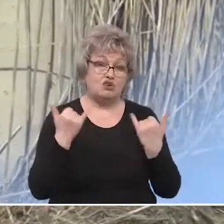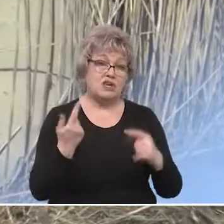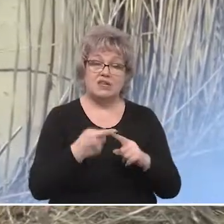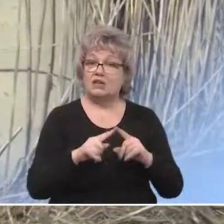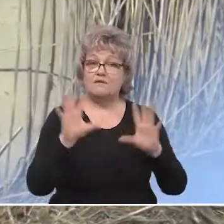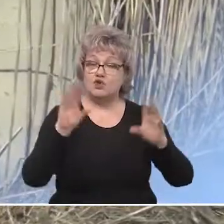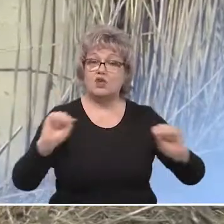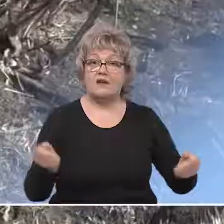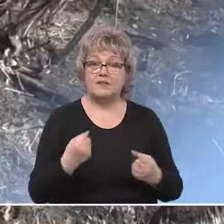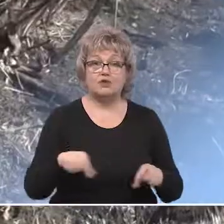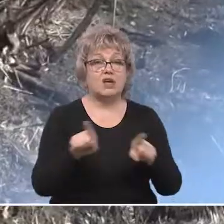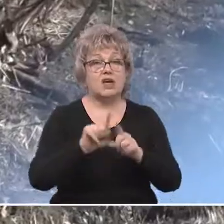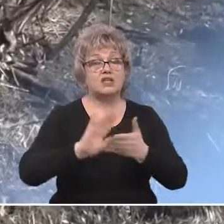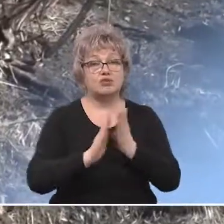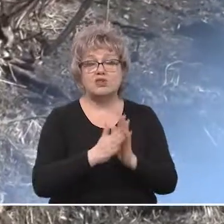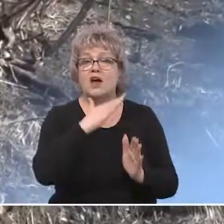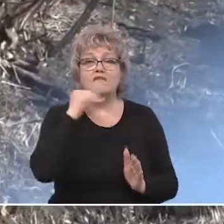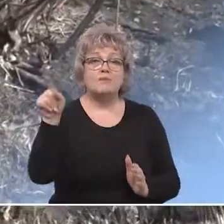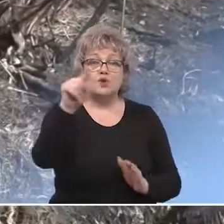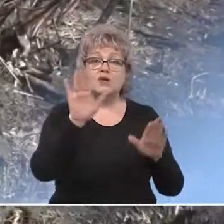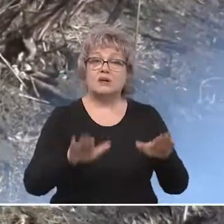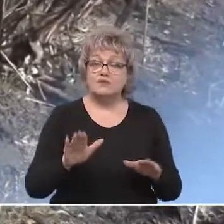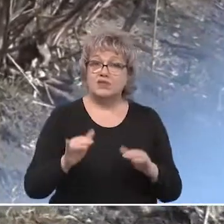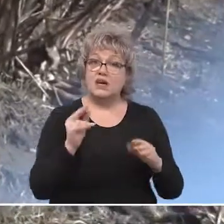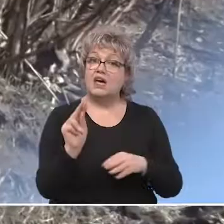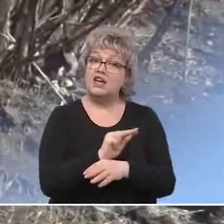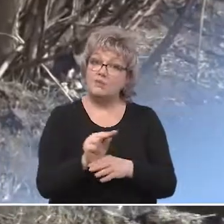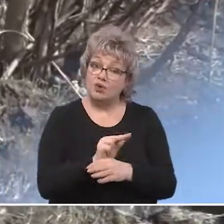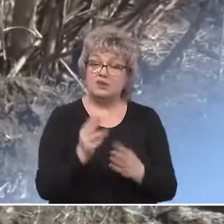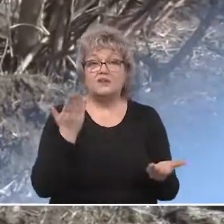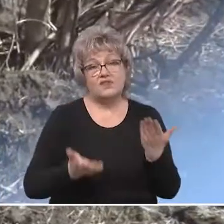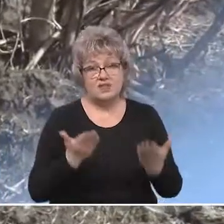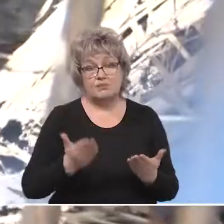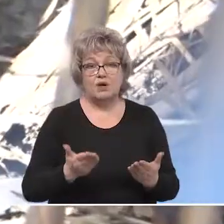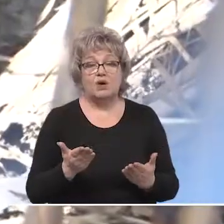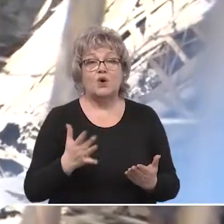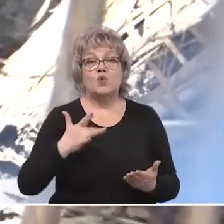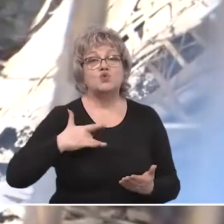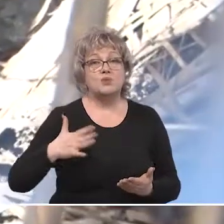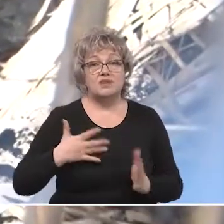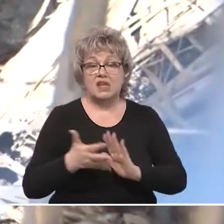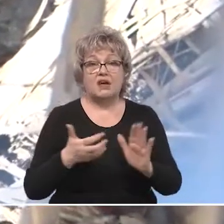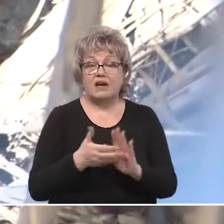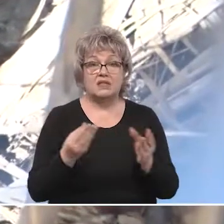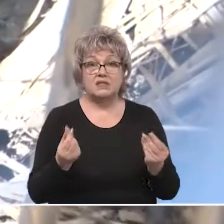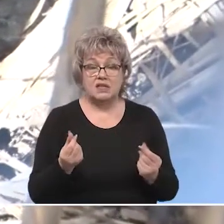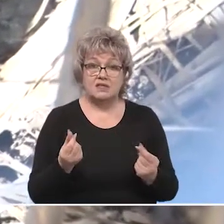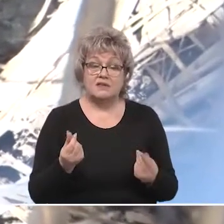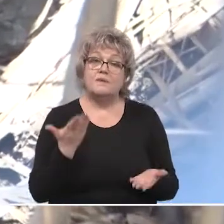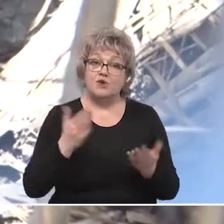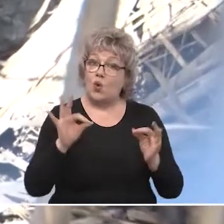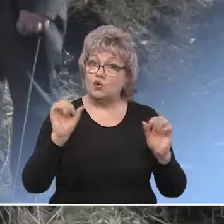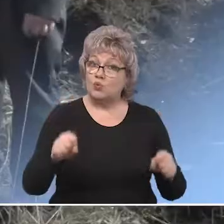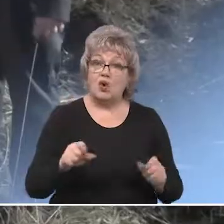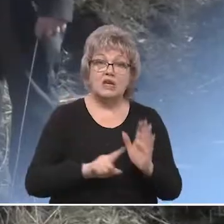все невозможно. Такая ситуация во многих местах. Ведь на ремонт лотково-дренажных каналов у собственника не хватит средств.